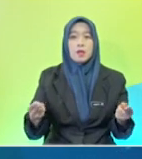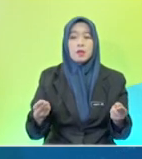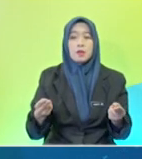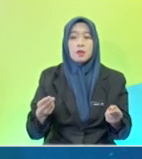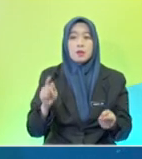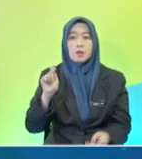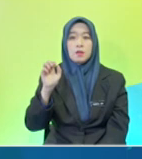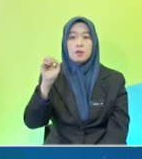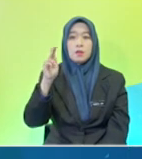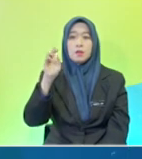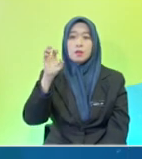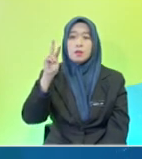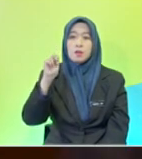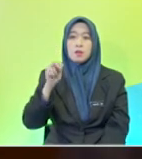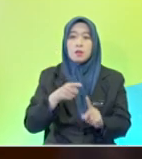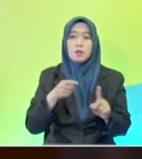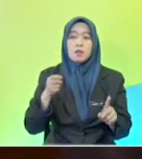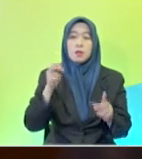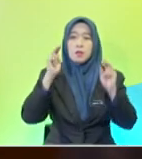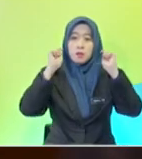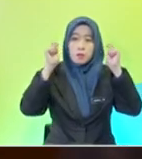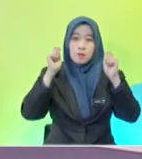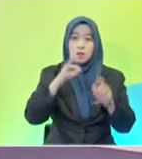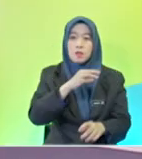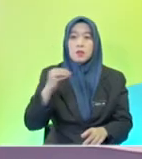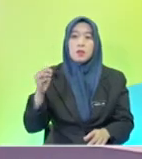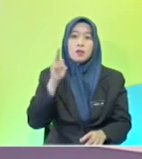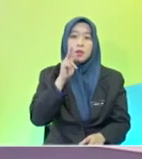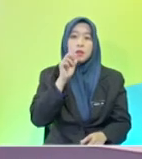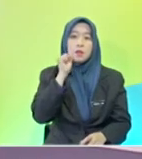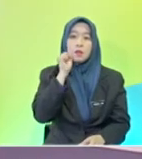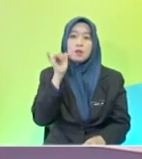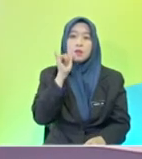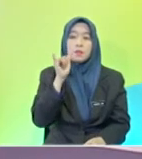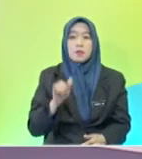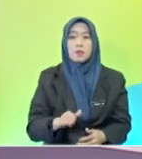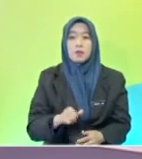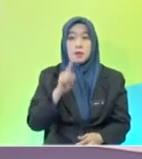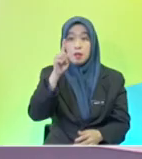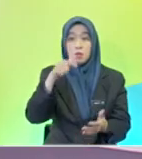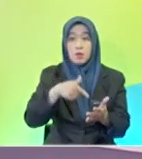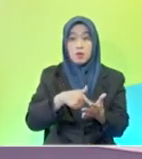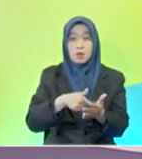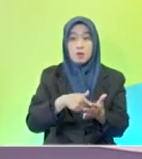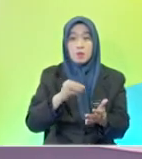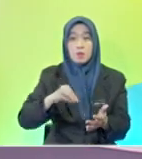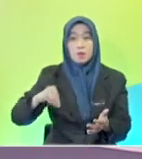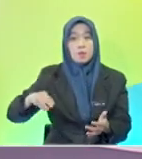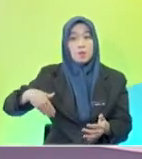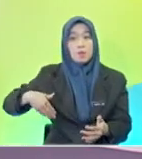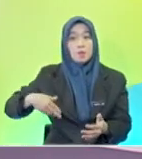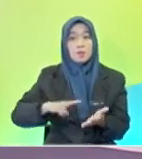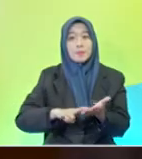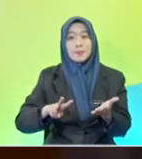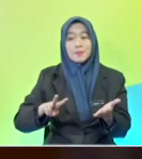Rahmawati dan juga Kakak Syafiqah. Okey, tahniah Alia. Okey, seorang lagi Ustazah. Mungkin tanda baca tanda wakaf yang lain